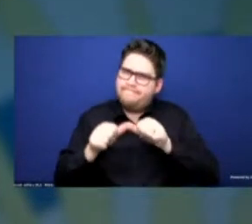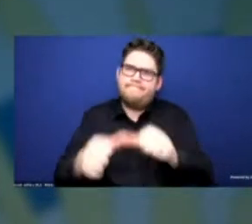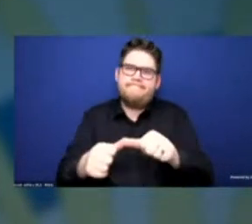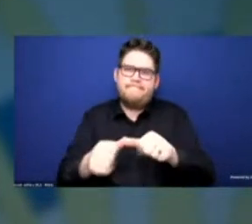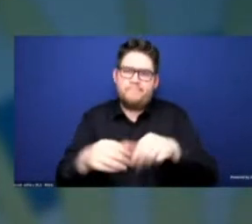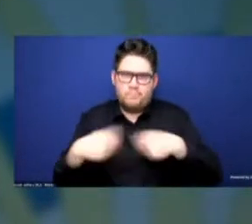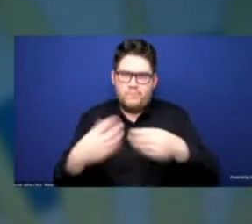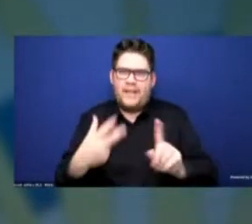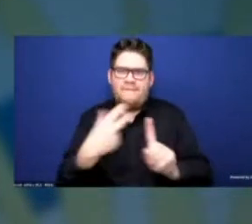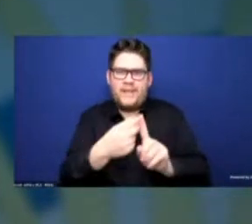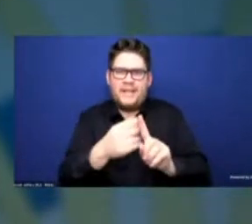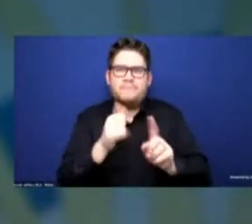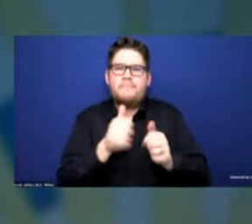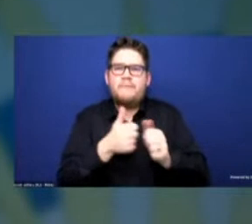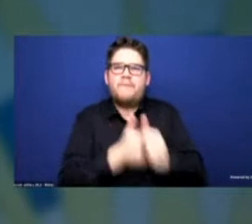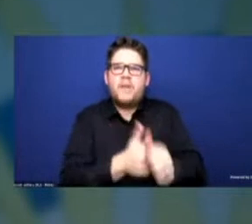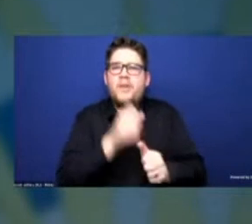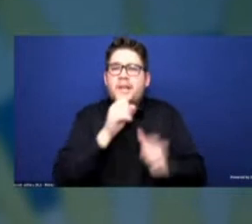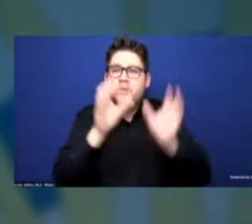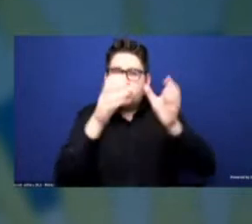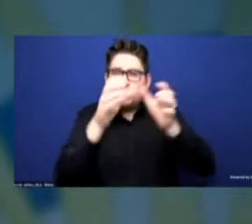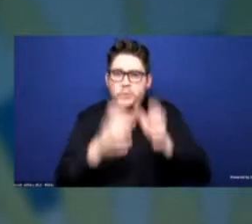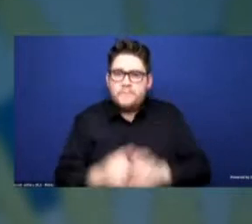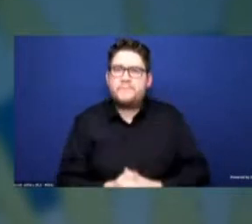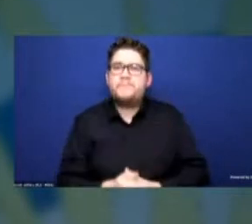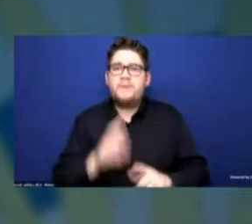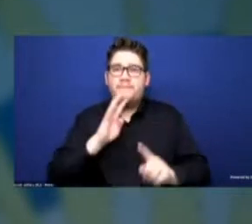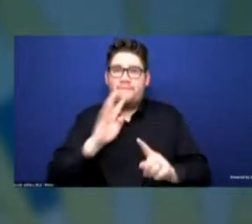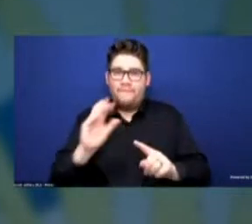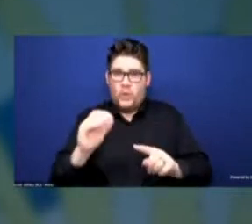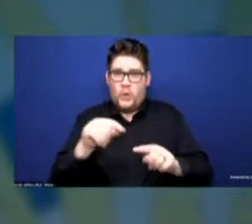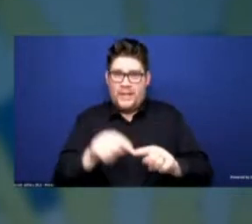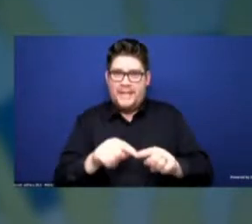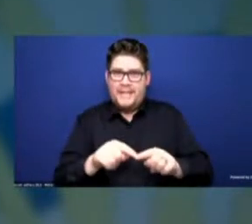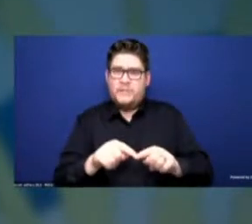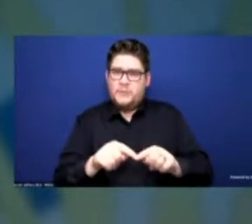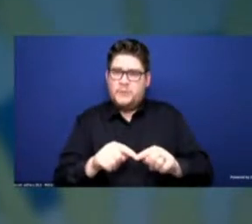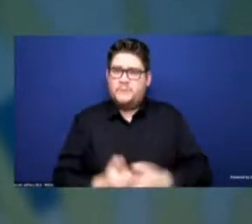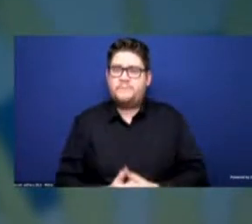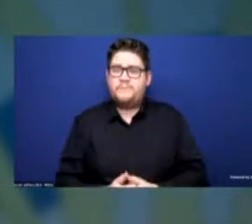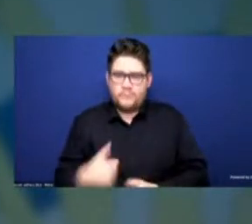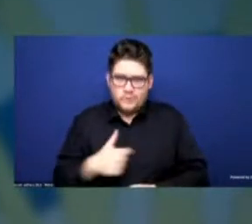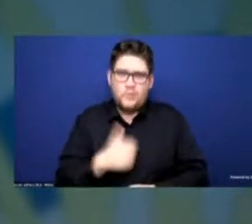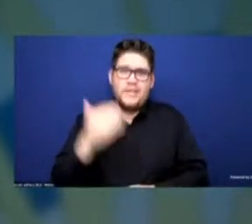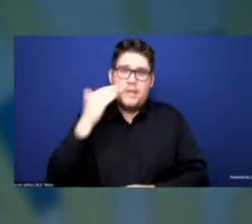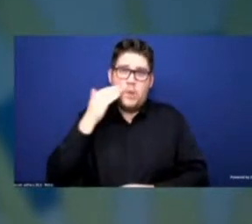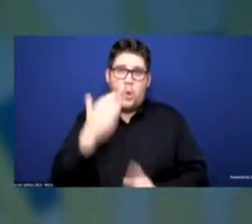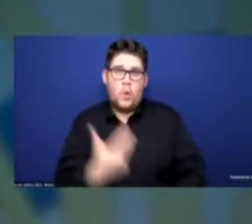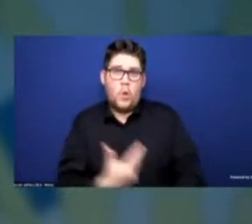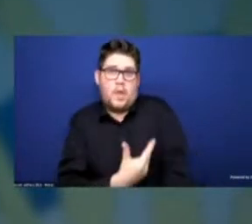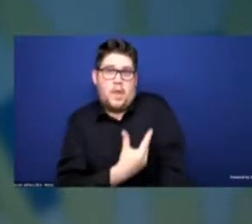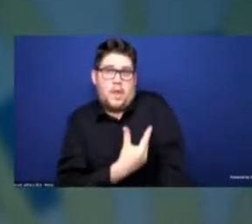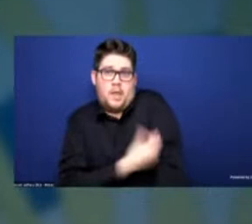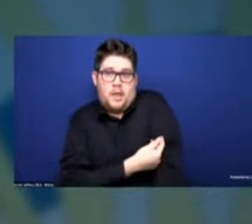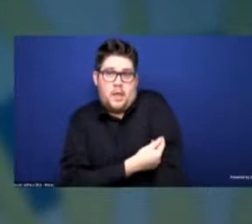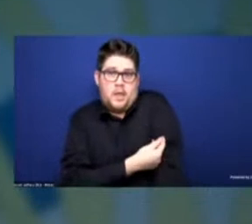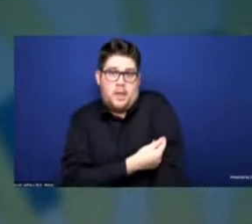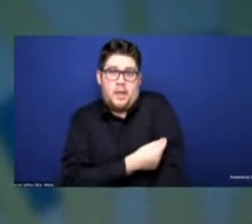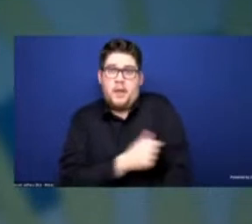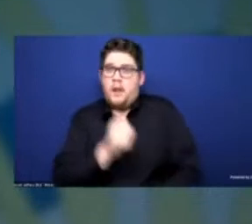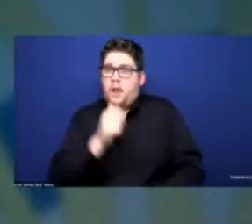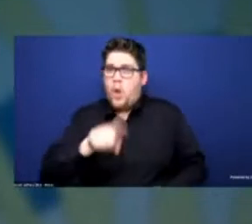是40到79岁这部分人。 transmission, but very importantly, protects against severe